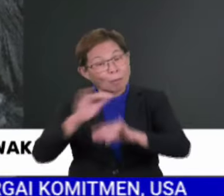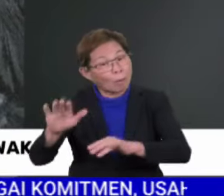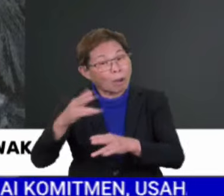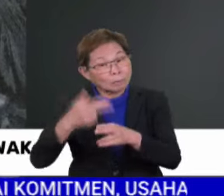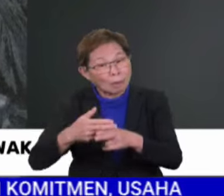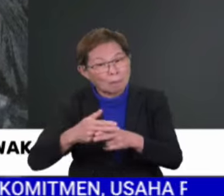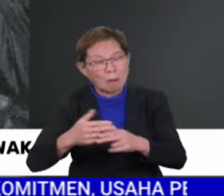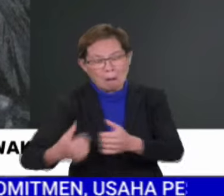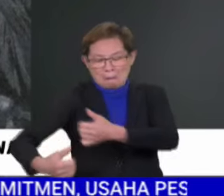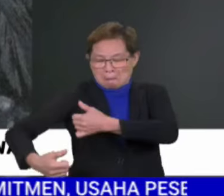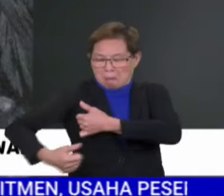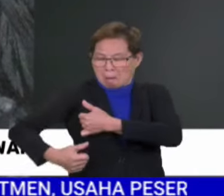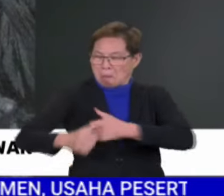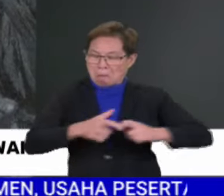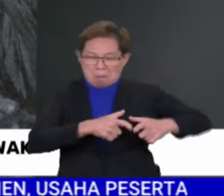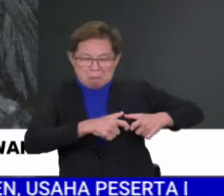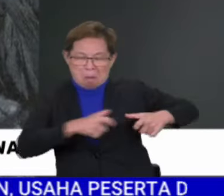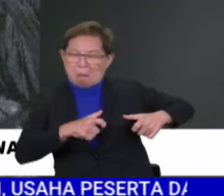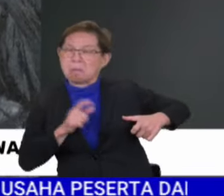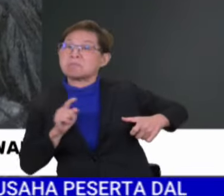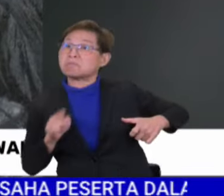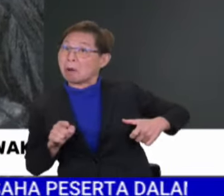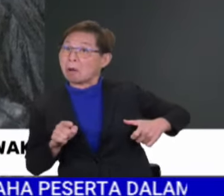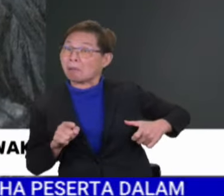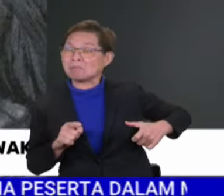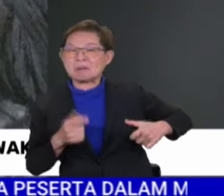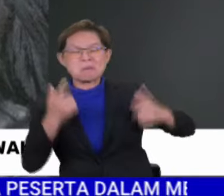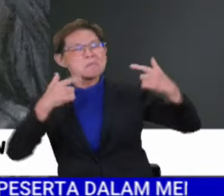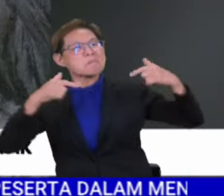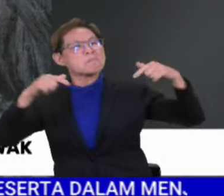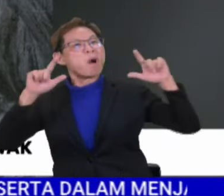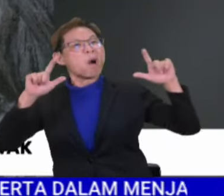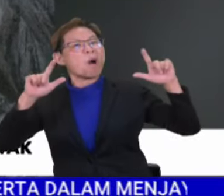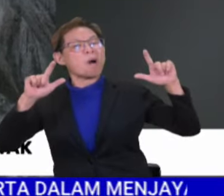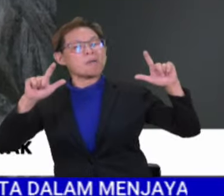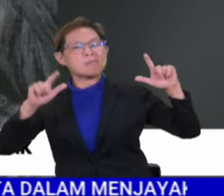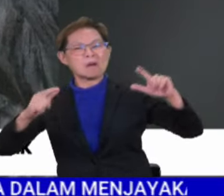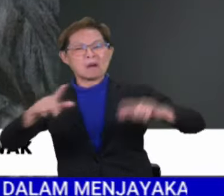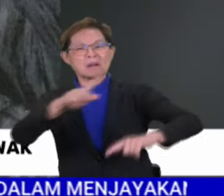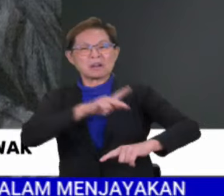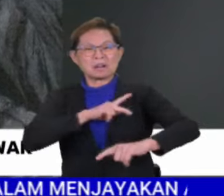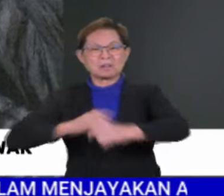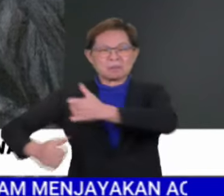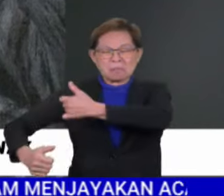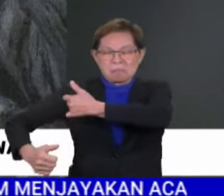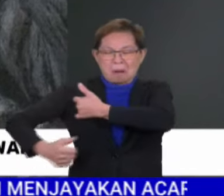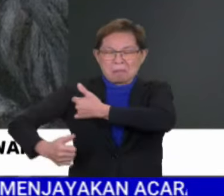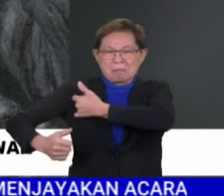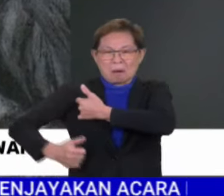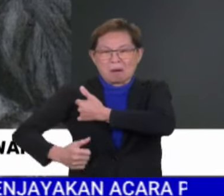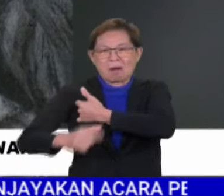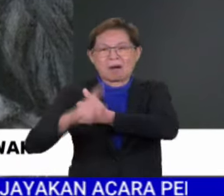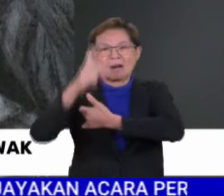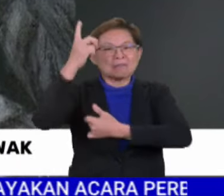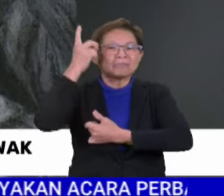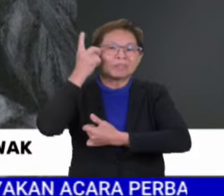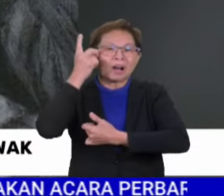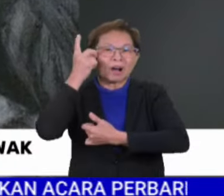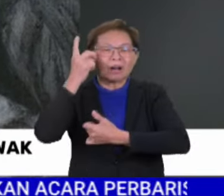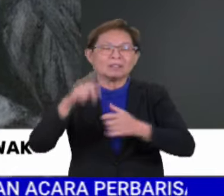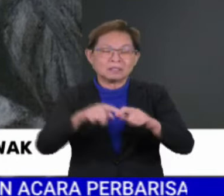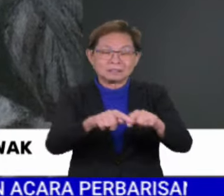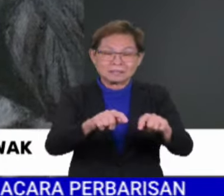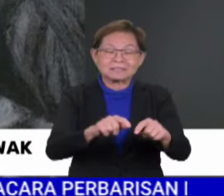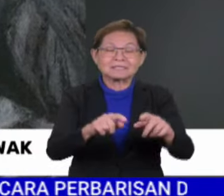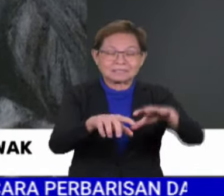kerana kepahlawanan serta keberaniannya, beliau tersohor sebagai ketua penglima orang Dayak dalam menentang perluasan wilayah jajahan